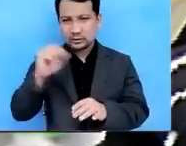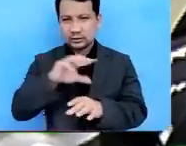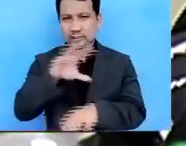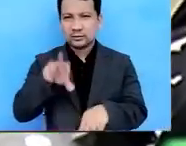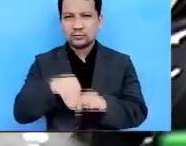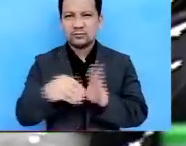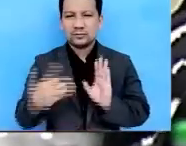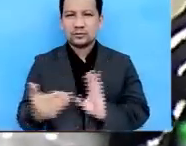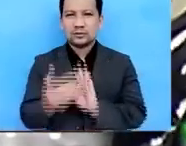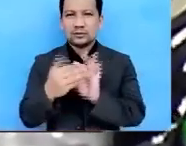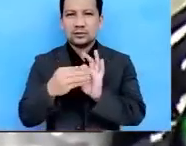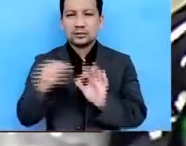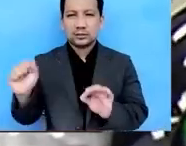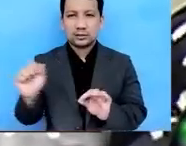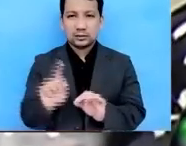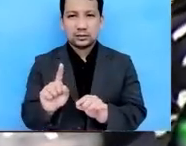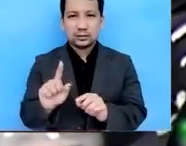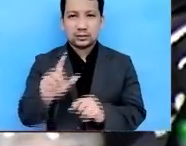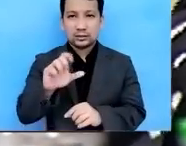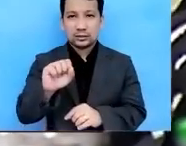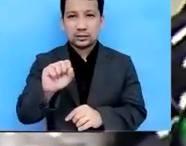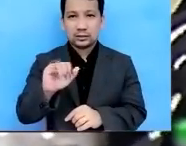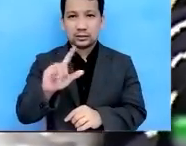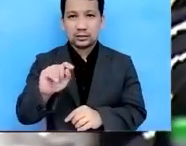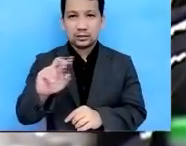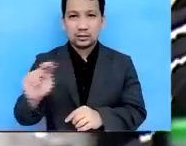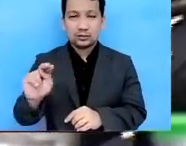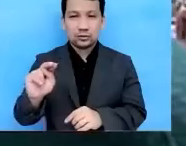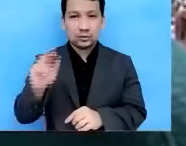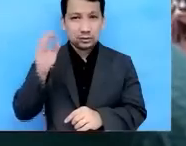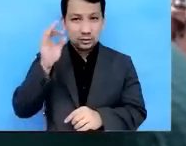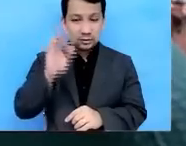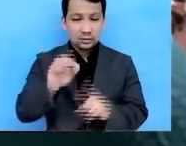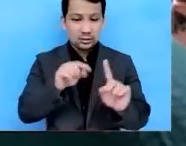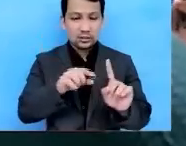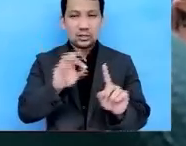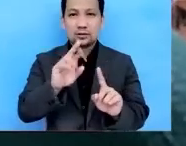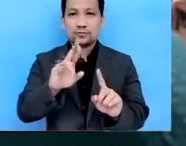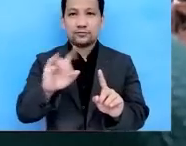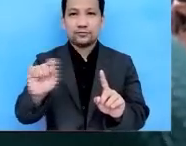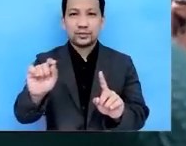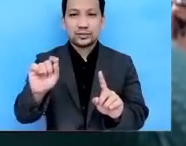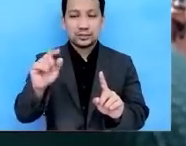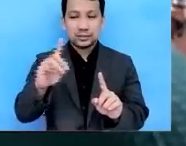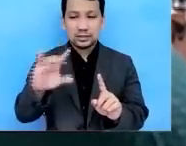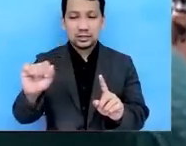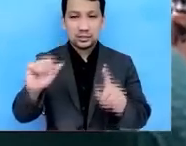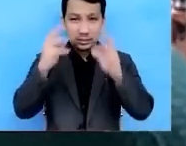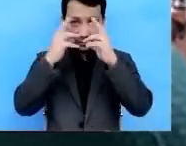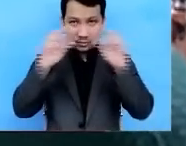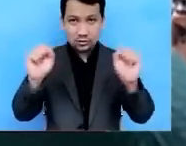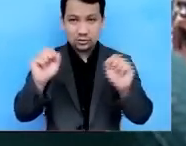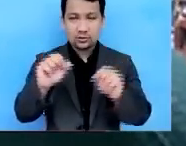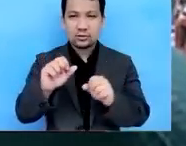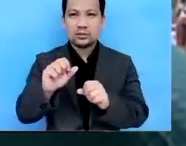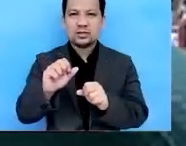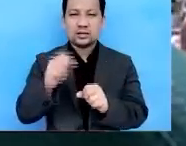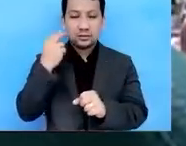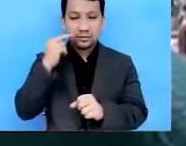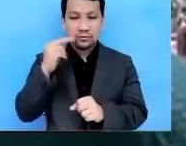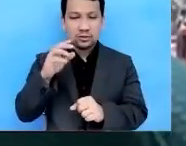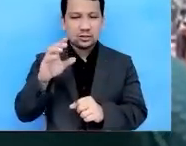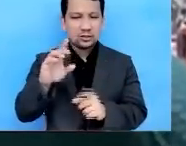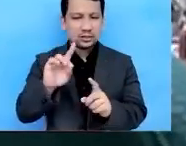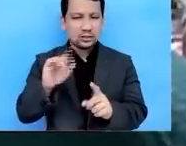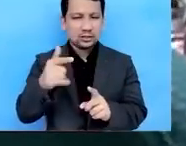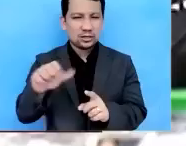sa pagdinig ng Senado sa Seattle Negros Oriental Mayor Fritz Diaz na pamangkin ni dating Governor Ruel Degamo. Anya, October na